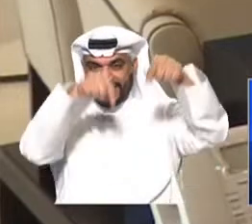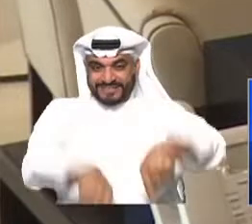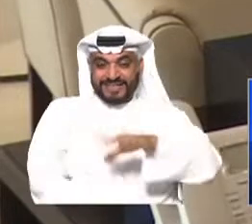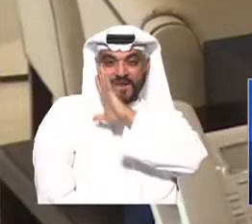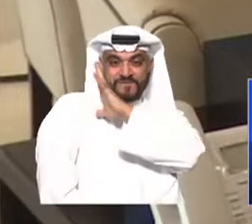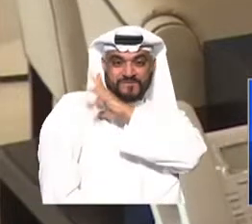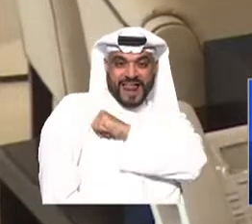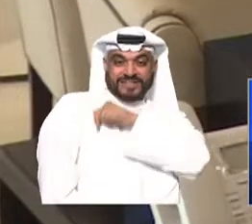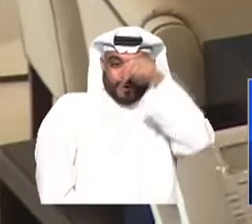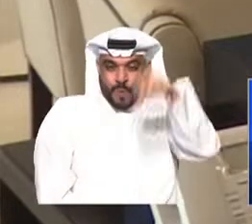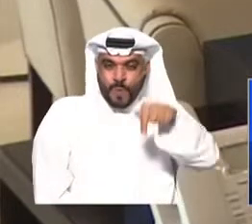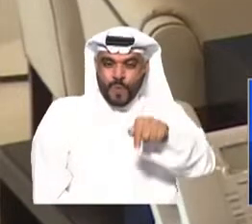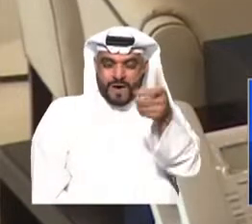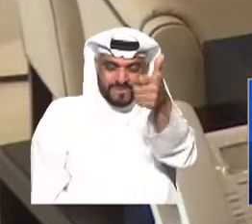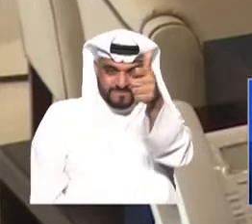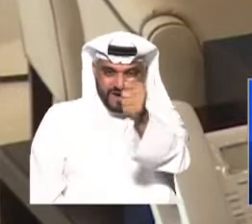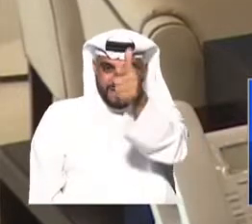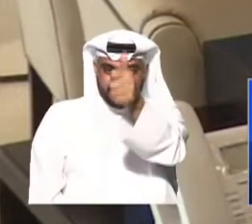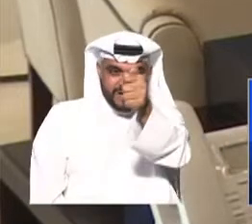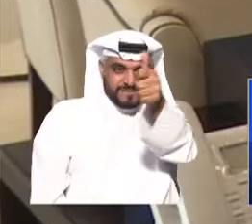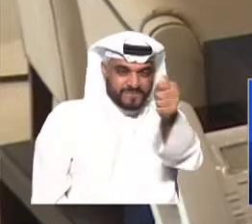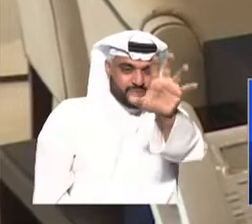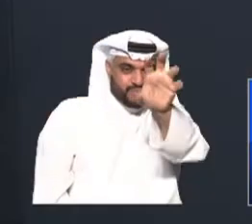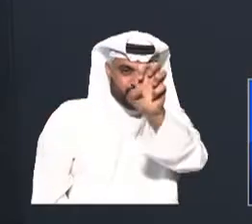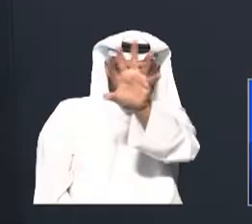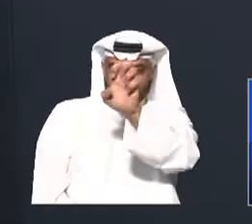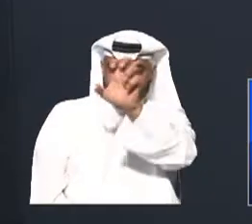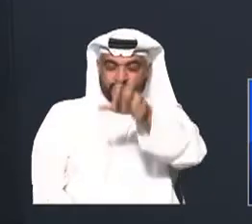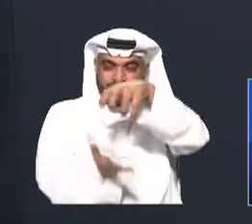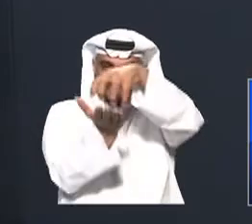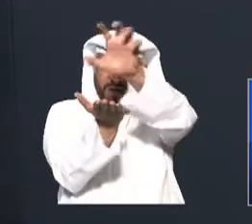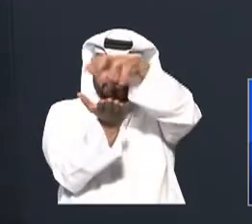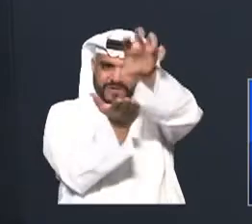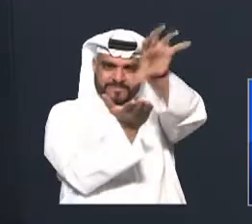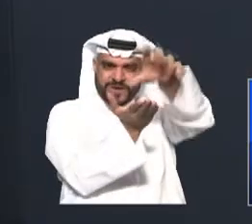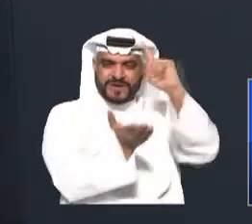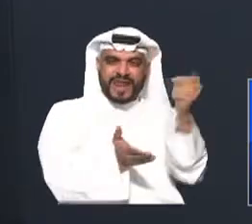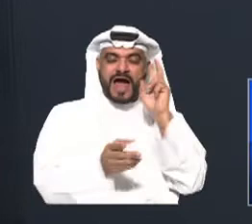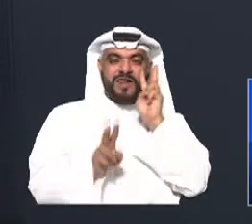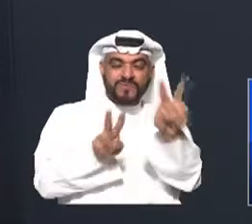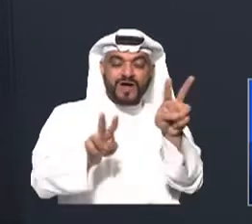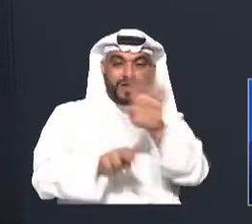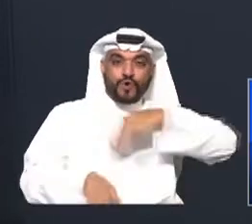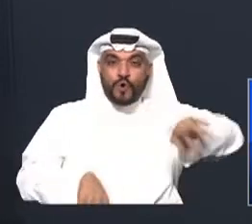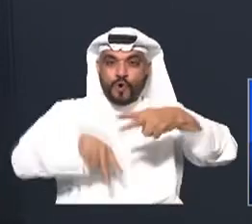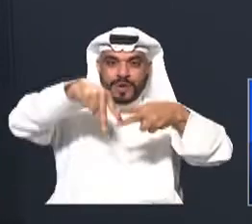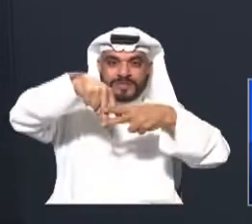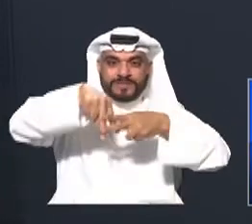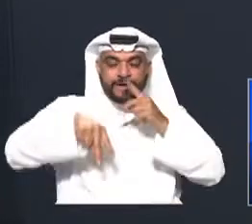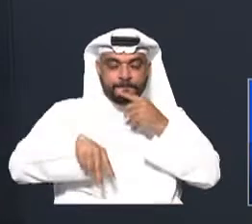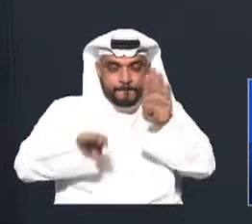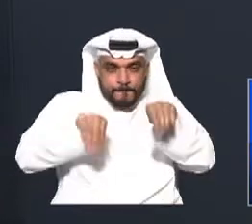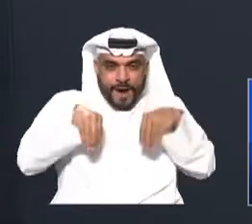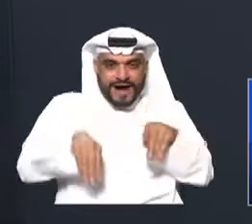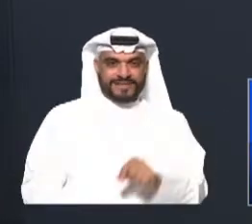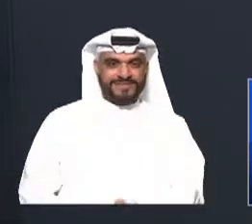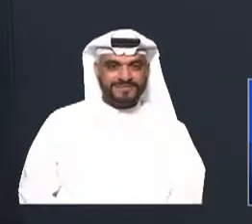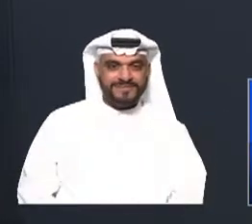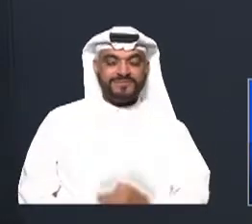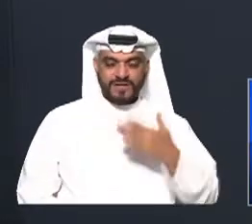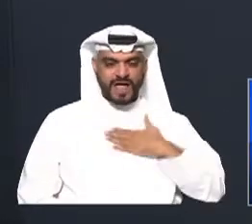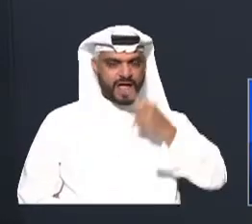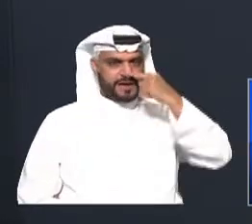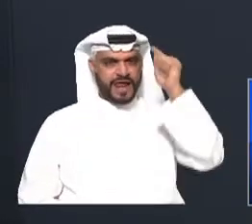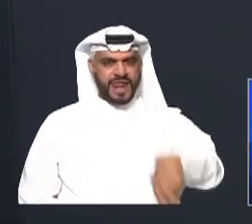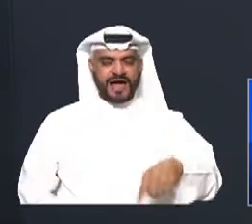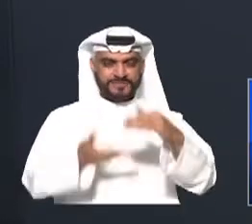تزعج العدو وتؤذيه وتصيبه في مقتل. وإن كانت من مهمة تتبقى لنا فهي المساعدة في